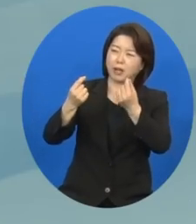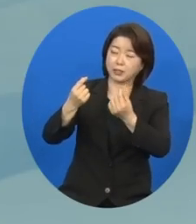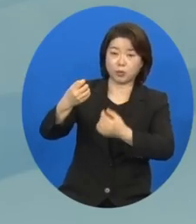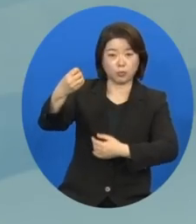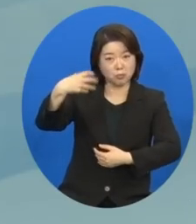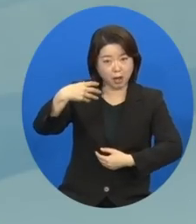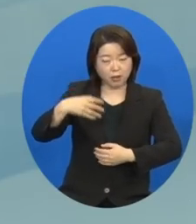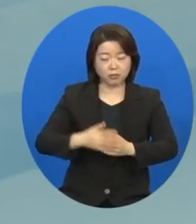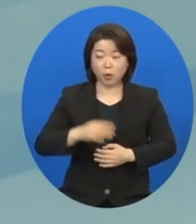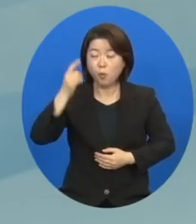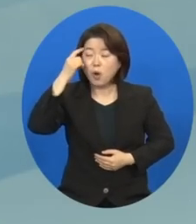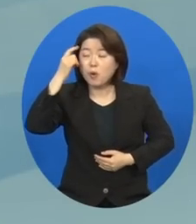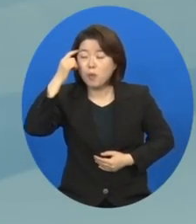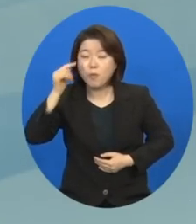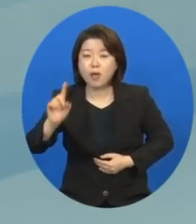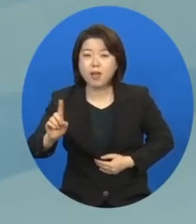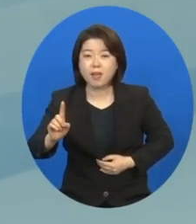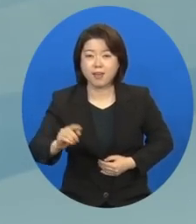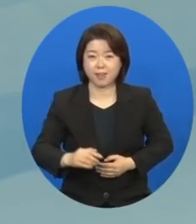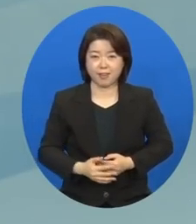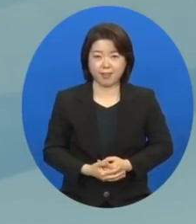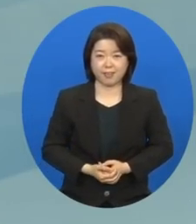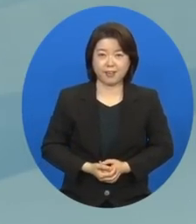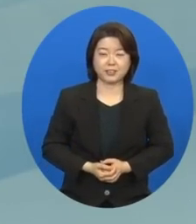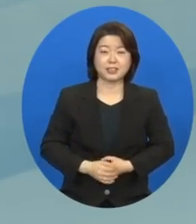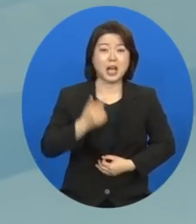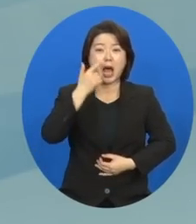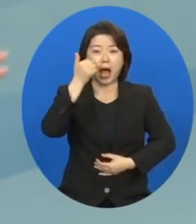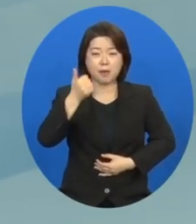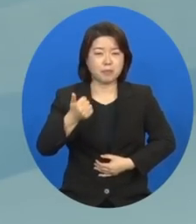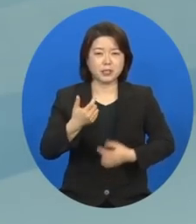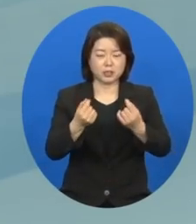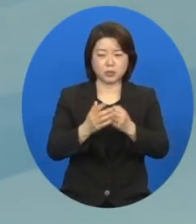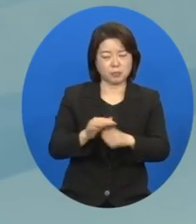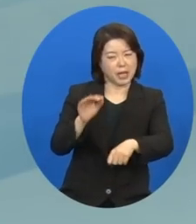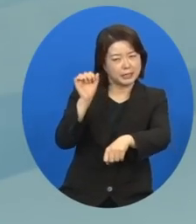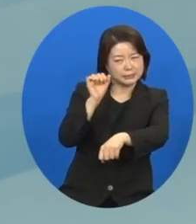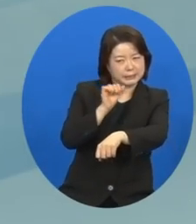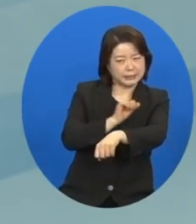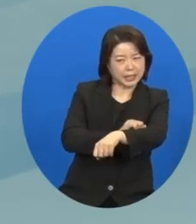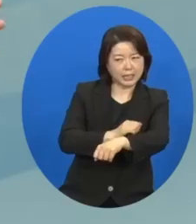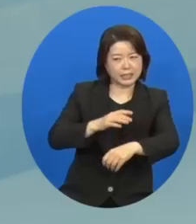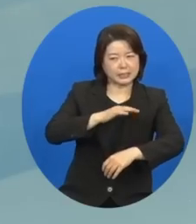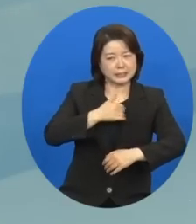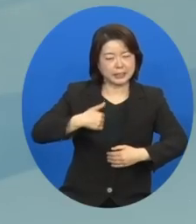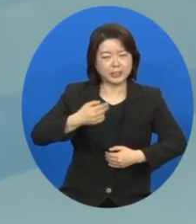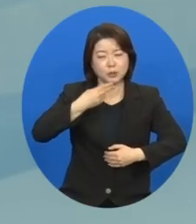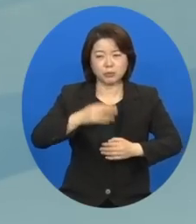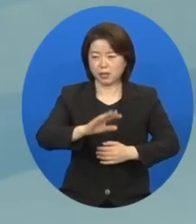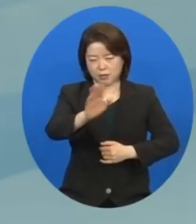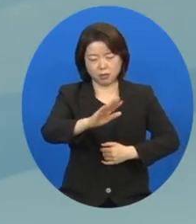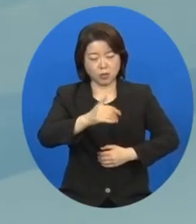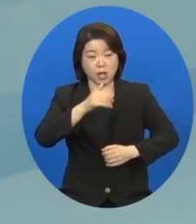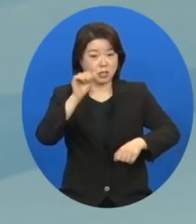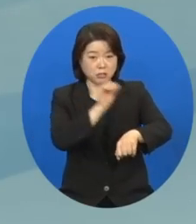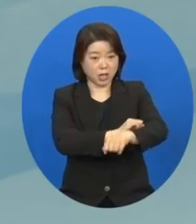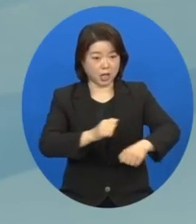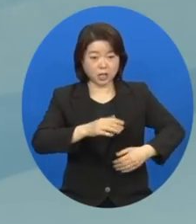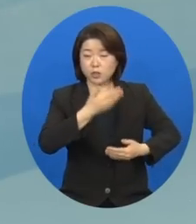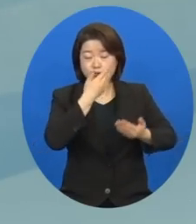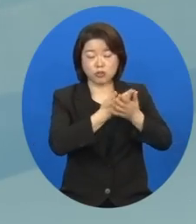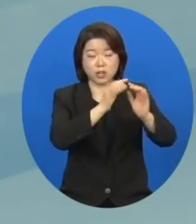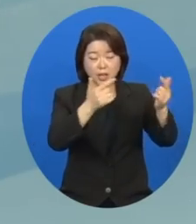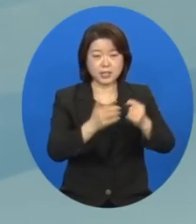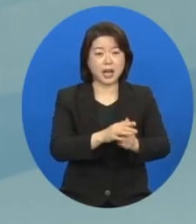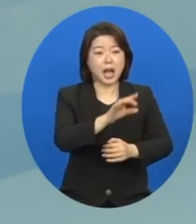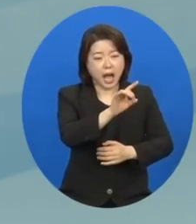그래서 왜 그러냐 했더니 뭐 아빠처럼 저는 그렇게 잘할 자신이 없대요 했더니 뭐 그럴 필요 없다, 잘하는 게 중요한 게 아니다, 한